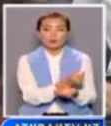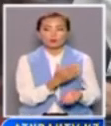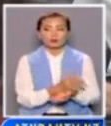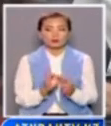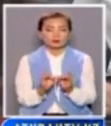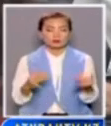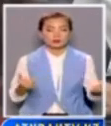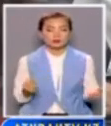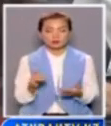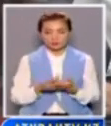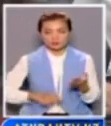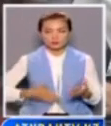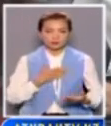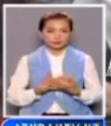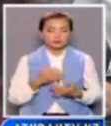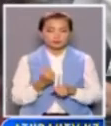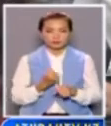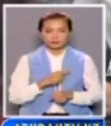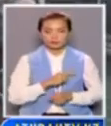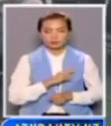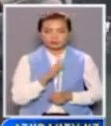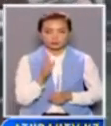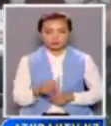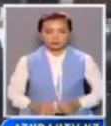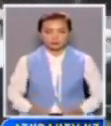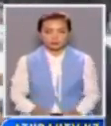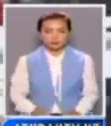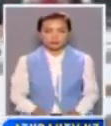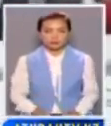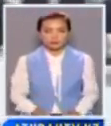волонтеры, в свою очередь, отметили, что и дальше активно продолжат начатую работу.